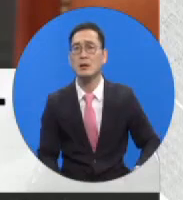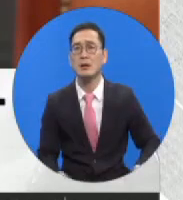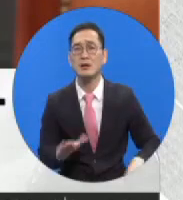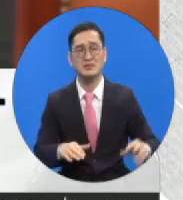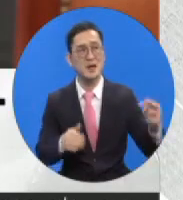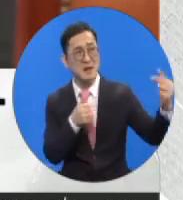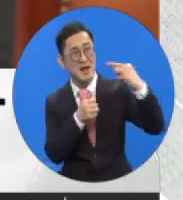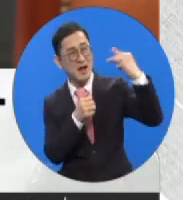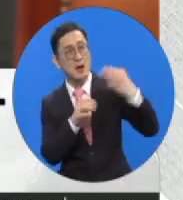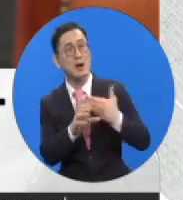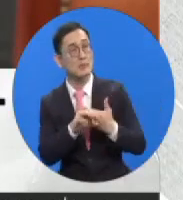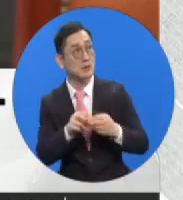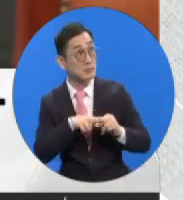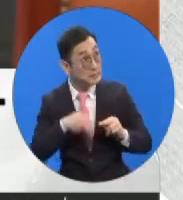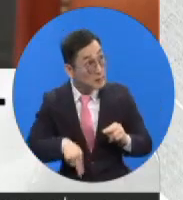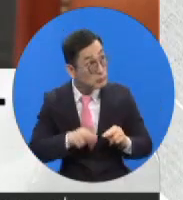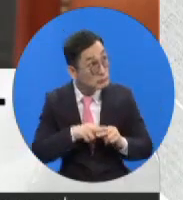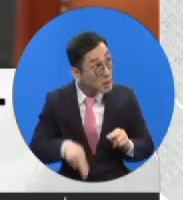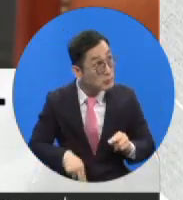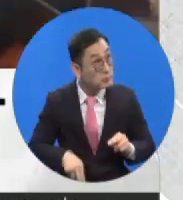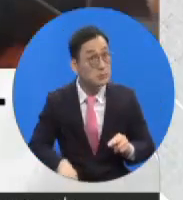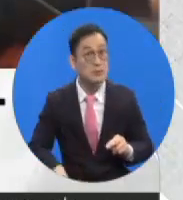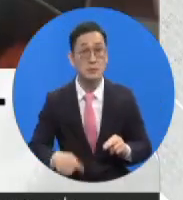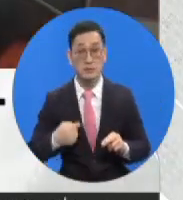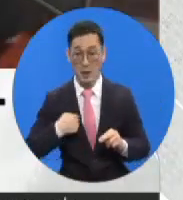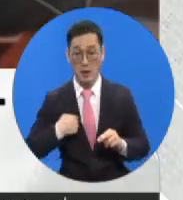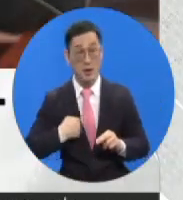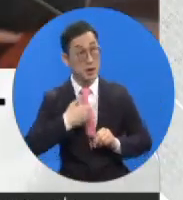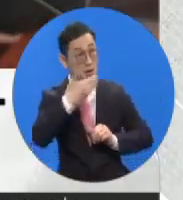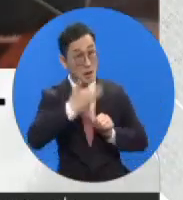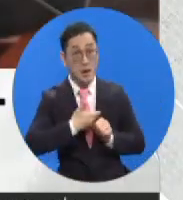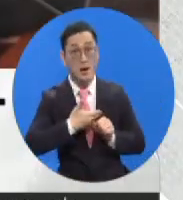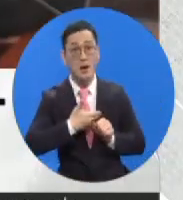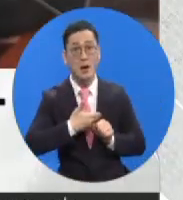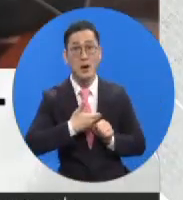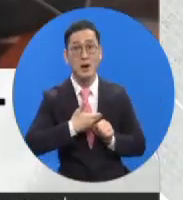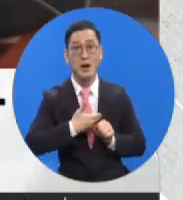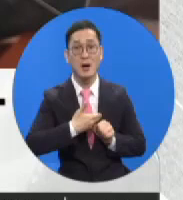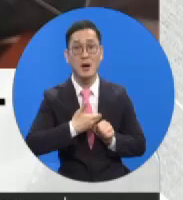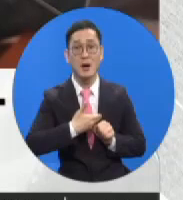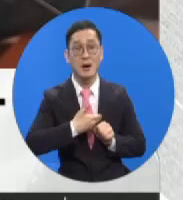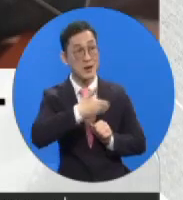그럼 나가겠다. 예. 이거 자진 사퇴가 아니라 경질의